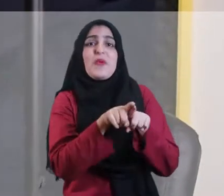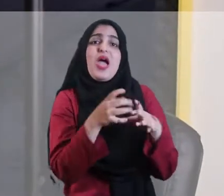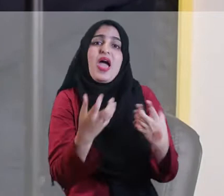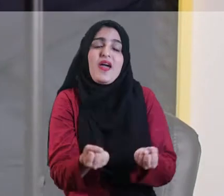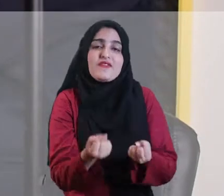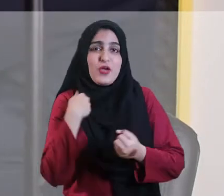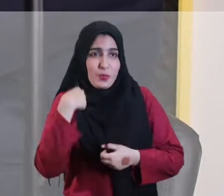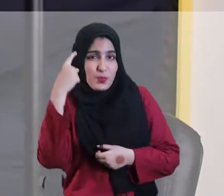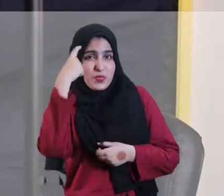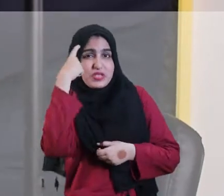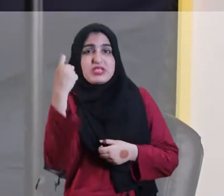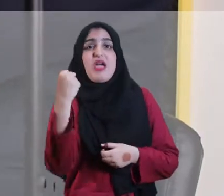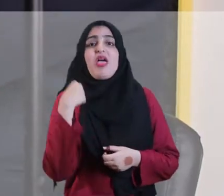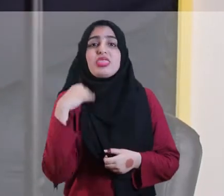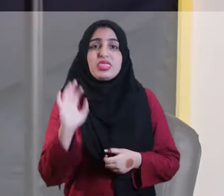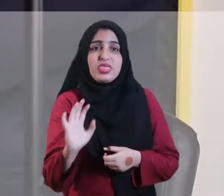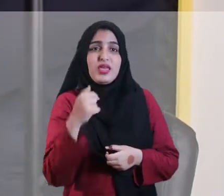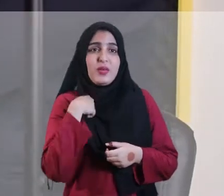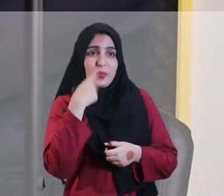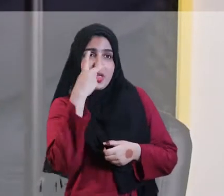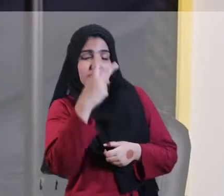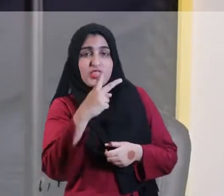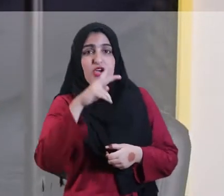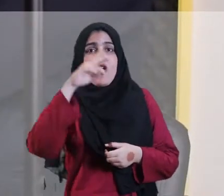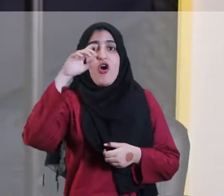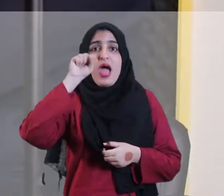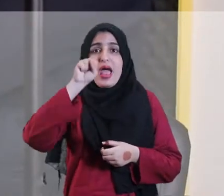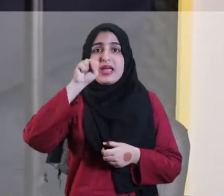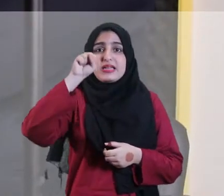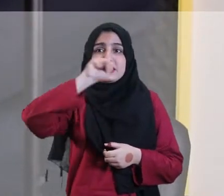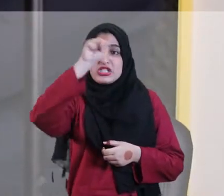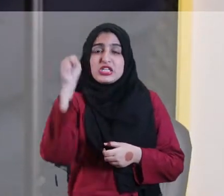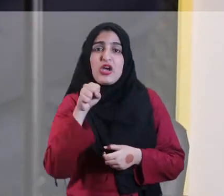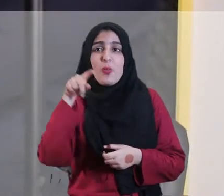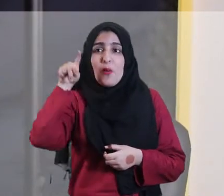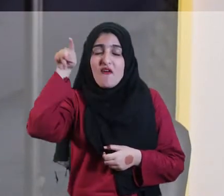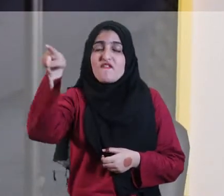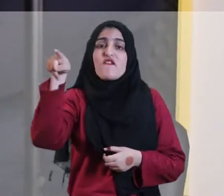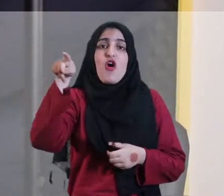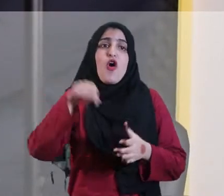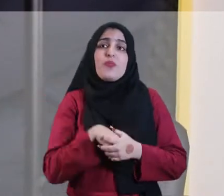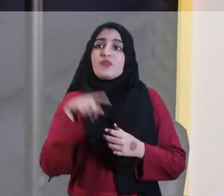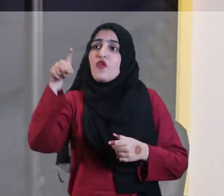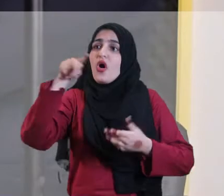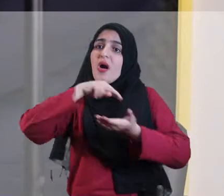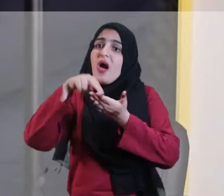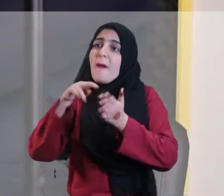याद है कि किस तरह बनाया